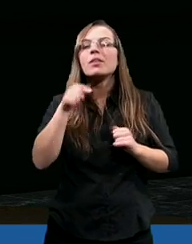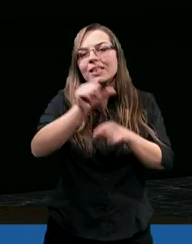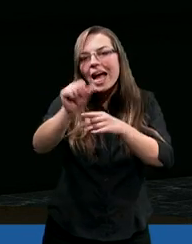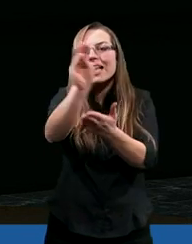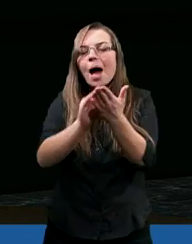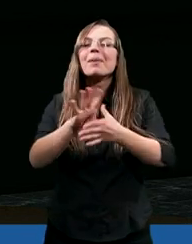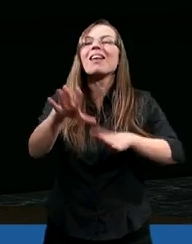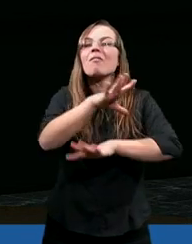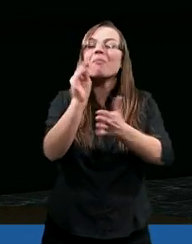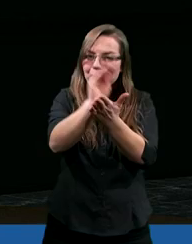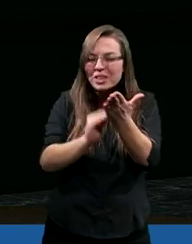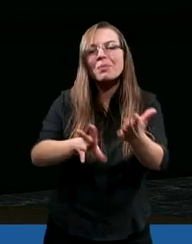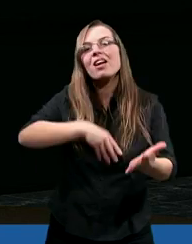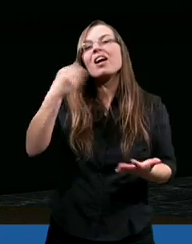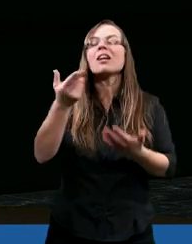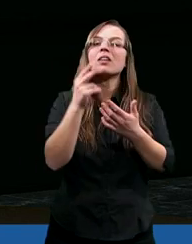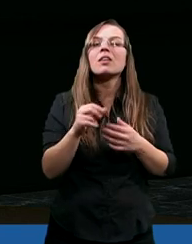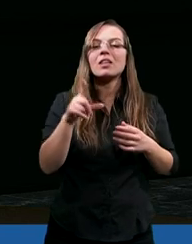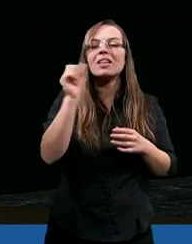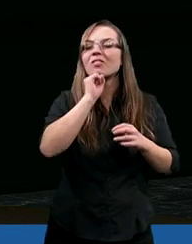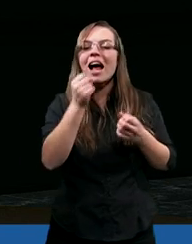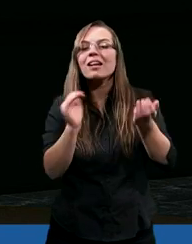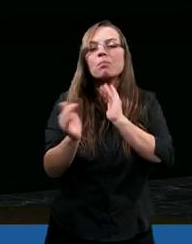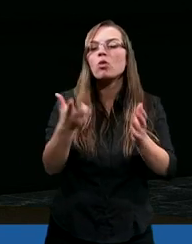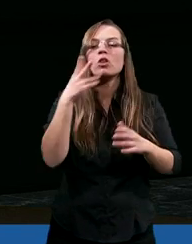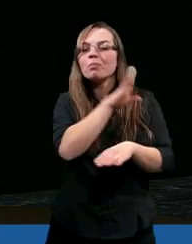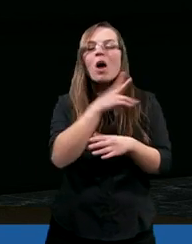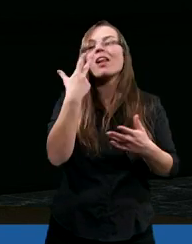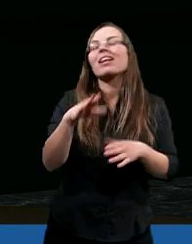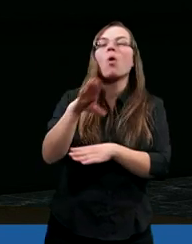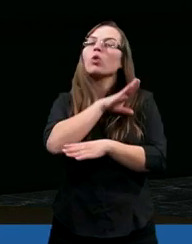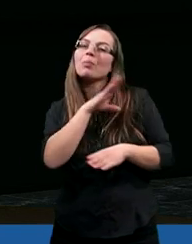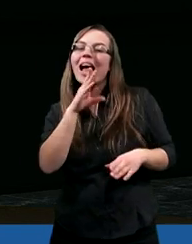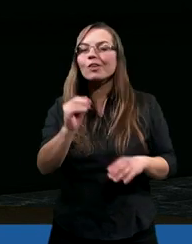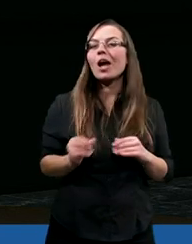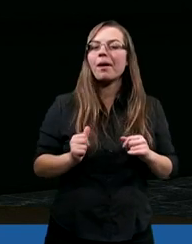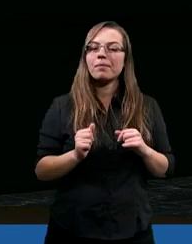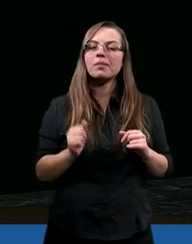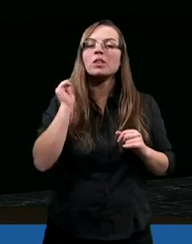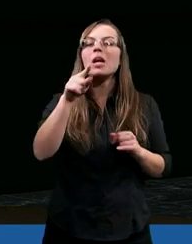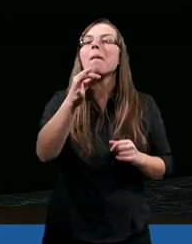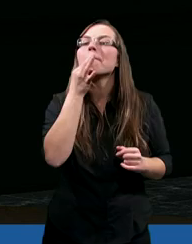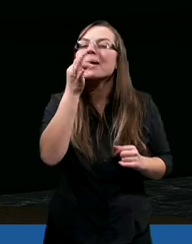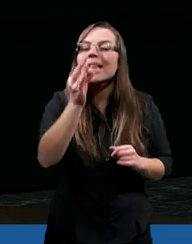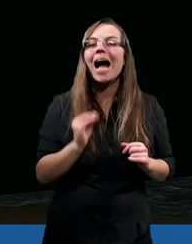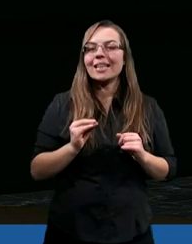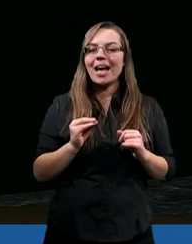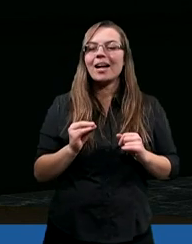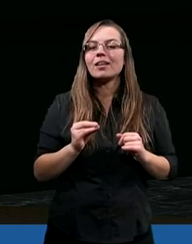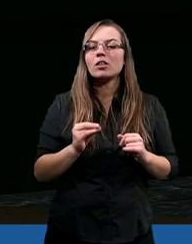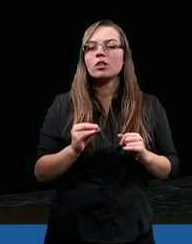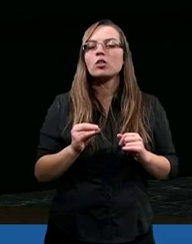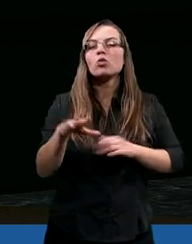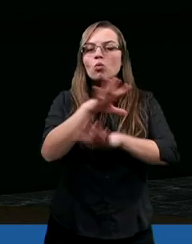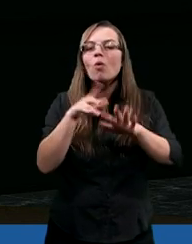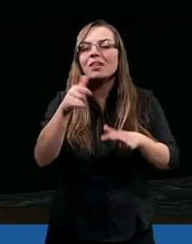napisane w Piśmie Świętym żadnym sposobem śmiercią nie umrzecie. I pyta mnie, to